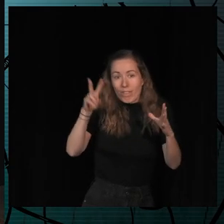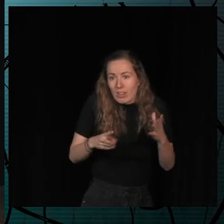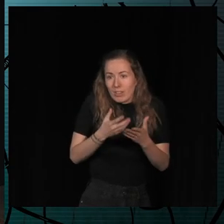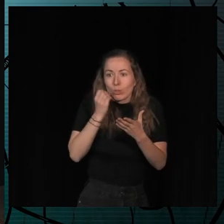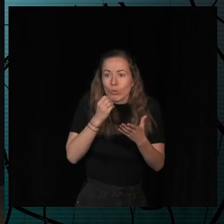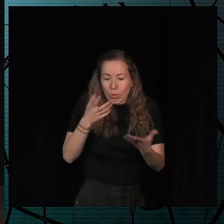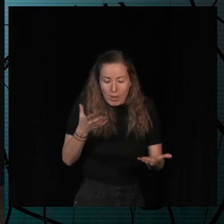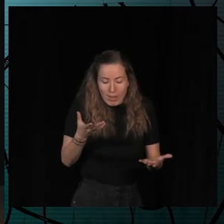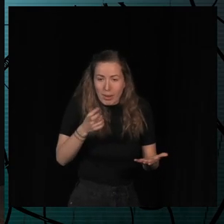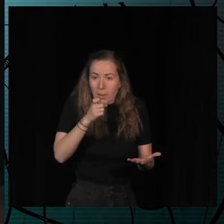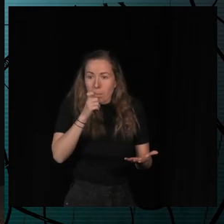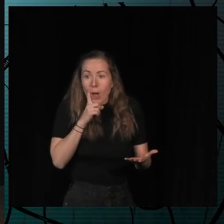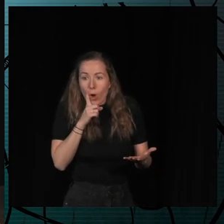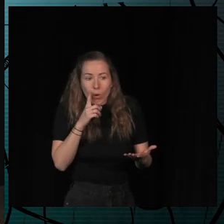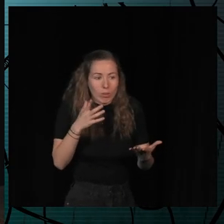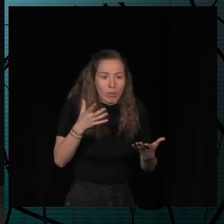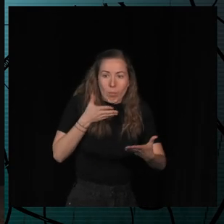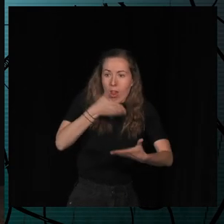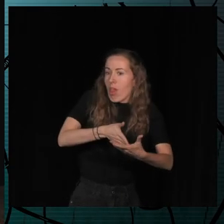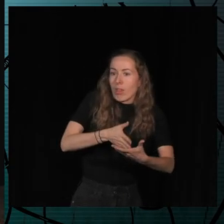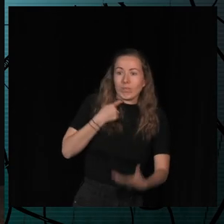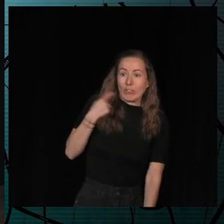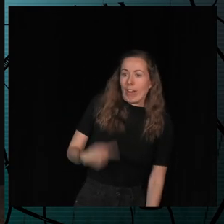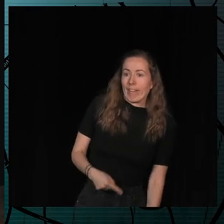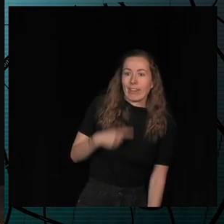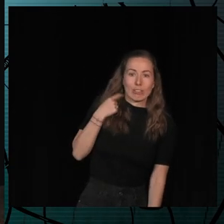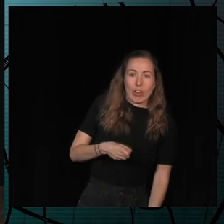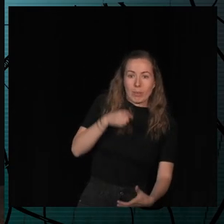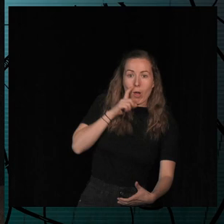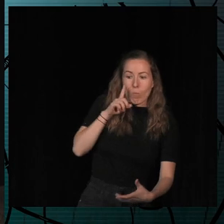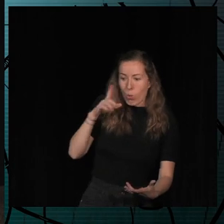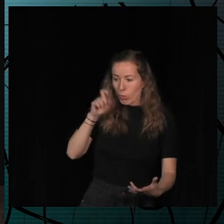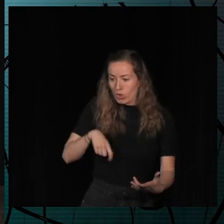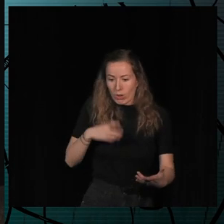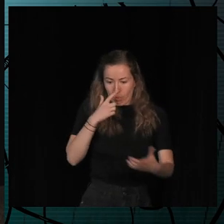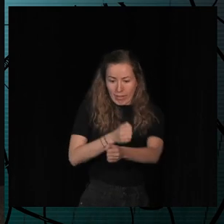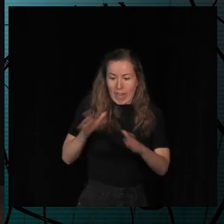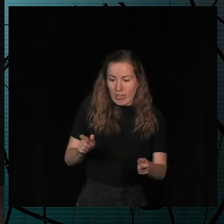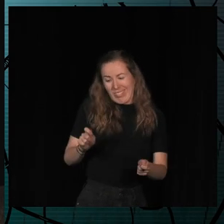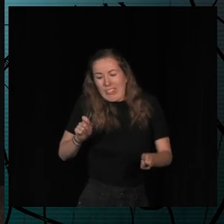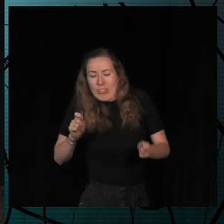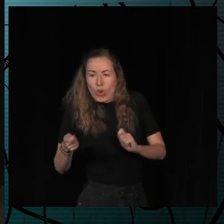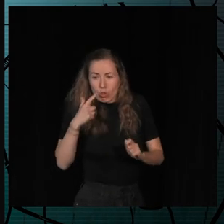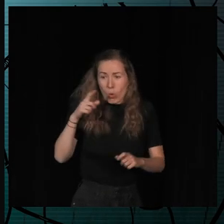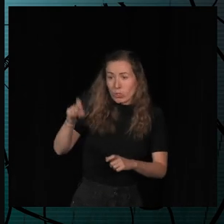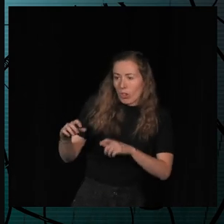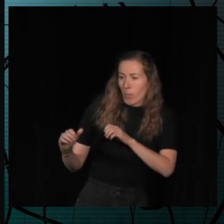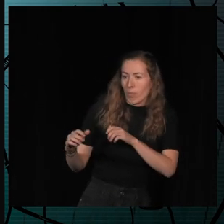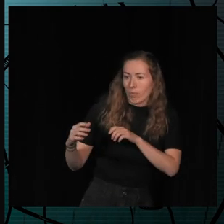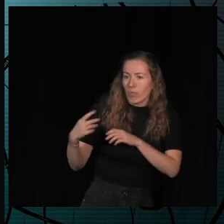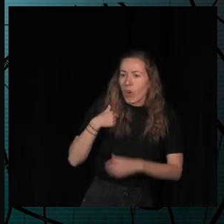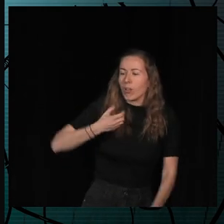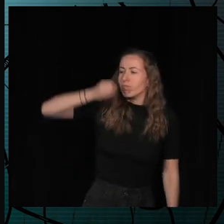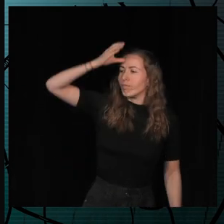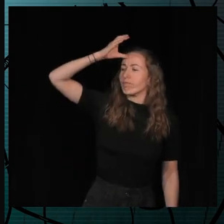vient aussi mettre beaucoup les parents en en échec euh parce que ça oblige à changer de posture et à se mettre un peu plus côte à côte on n plus le